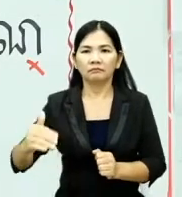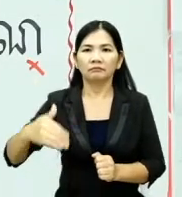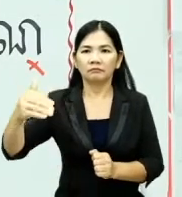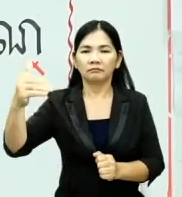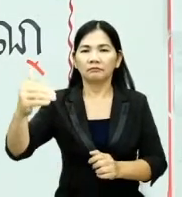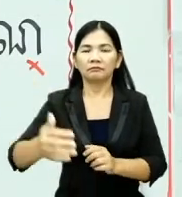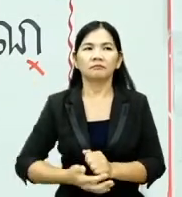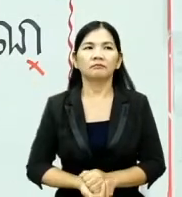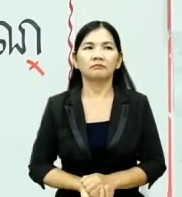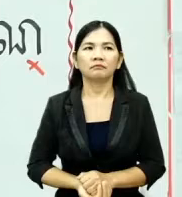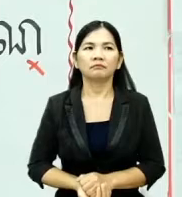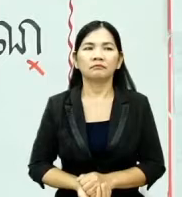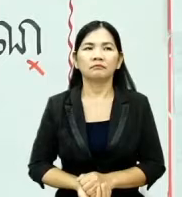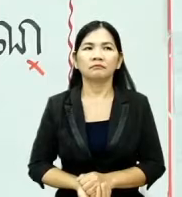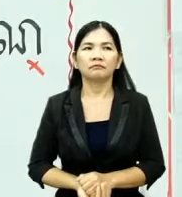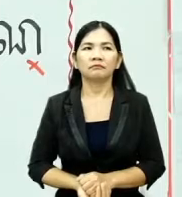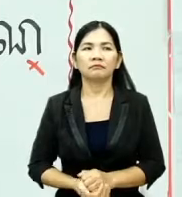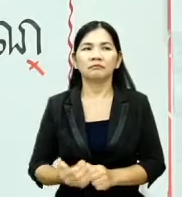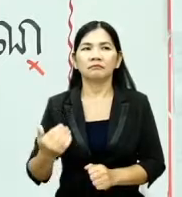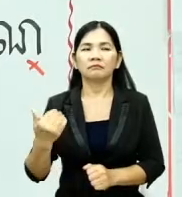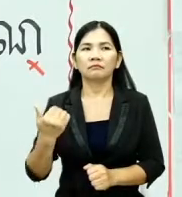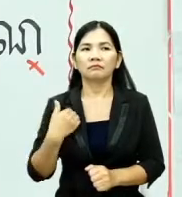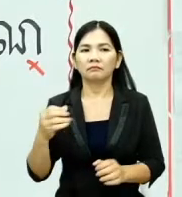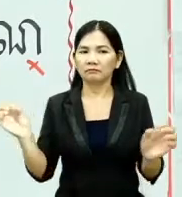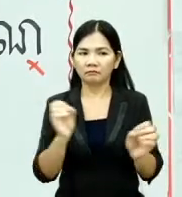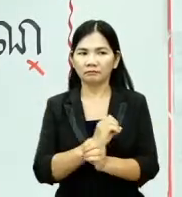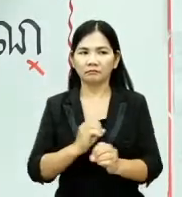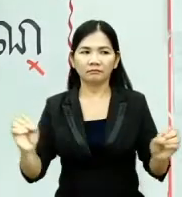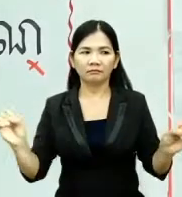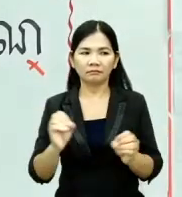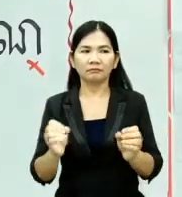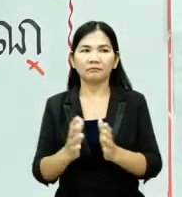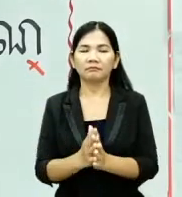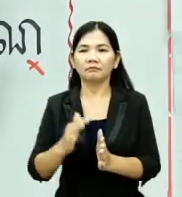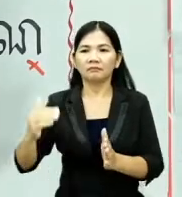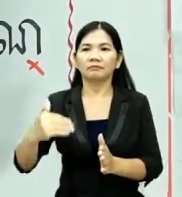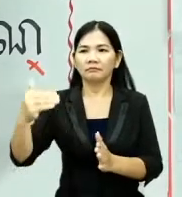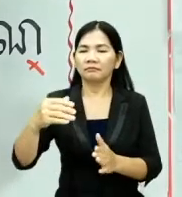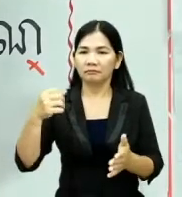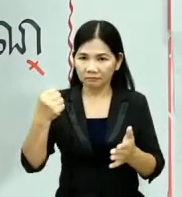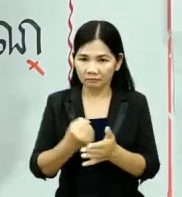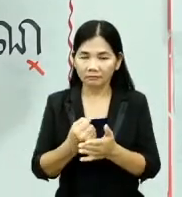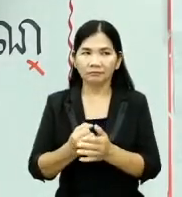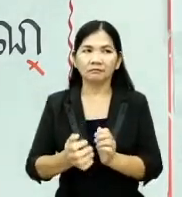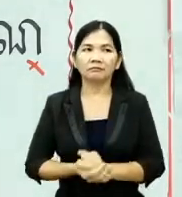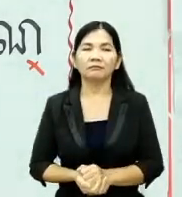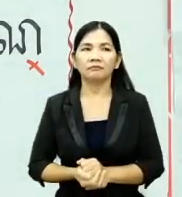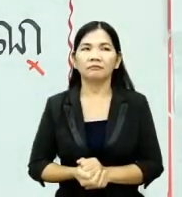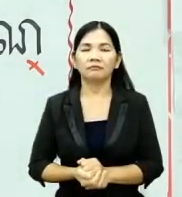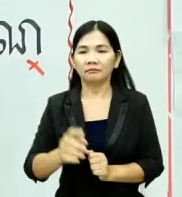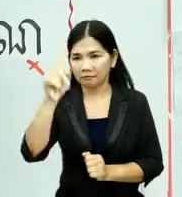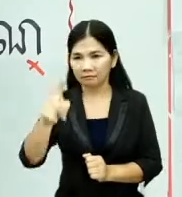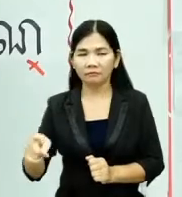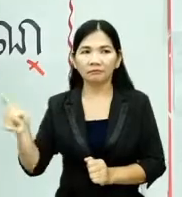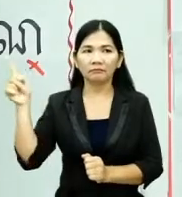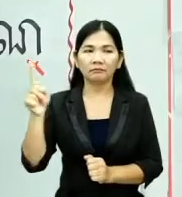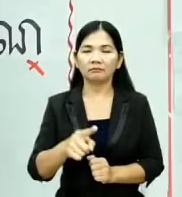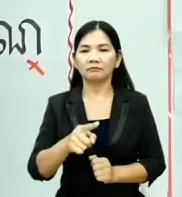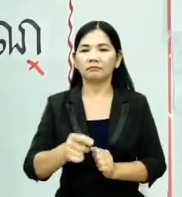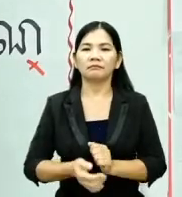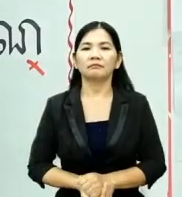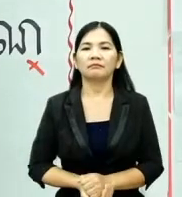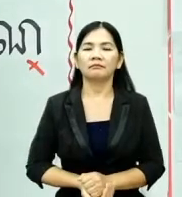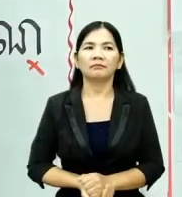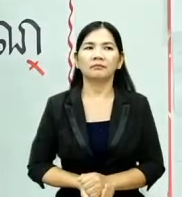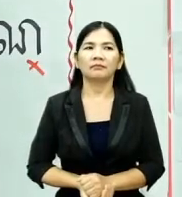hàng mục để trường tham bằng mình nên chắc vì mình miên này đôi đừng tiệm chia diềm tê để chắc nhẹ cứu của cú sử nhá các bạn bị